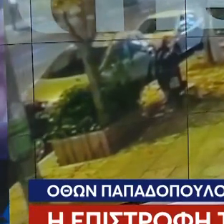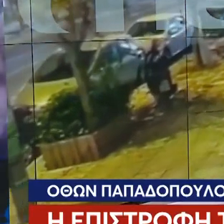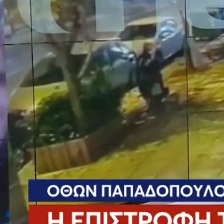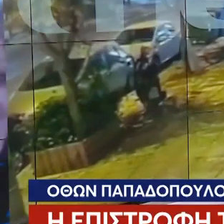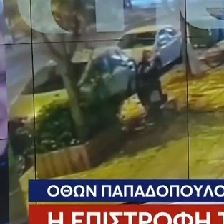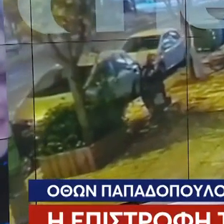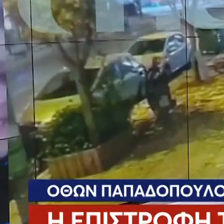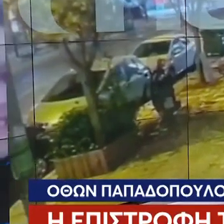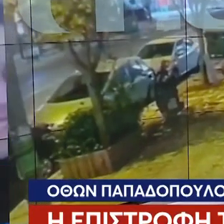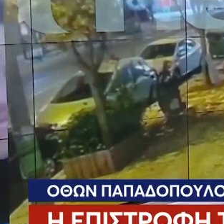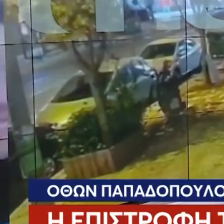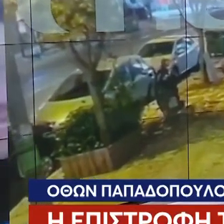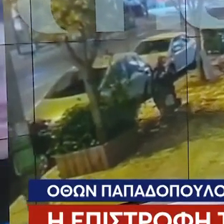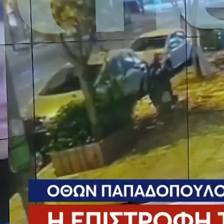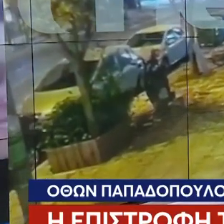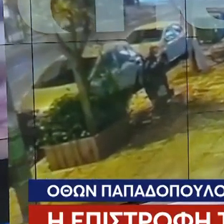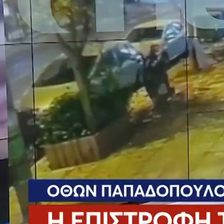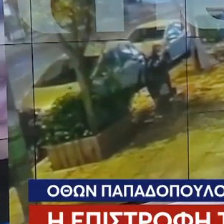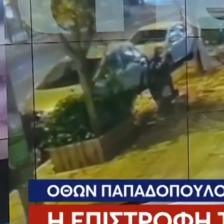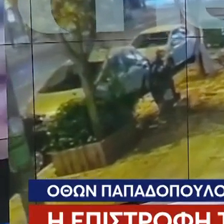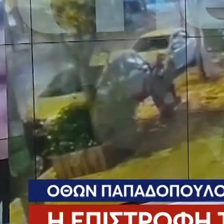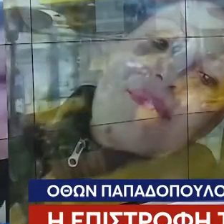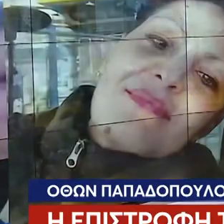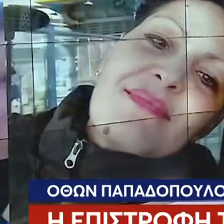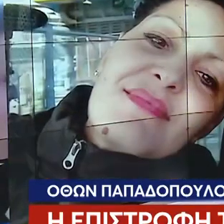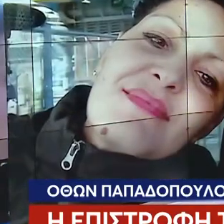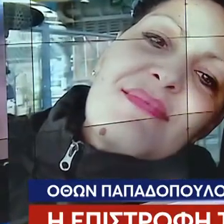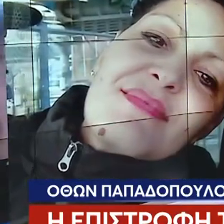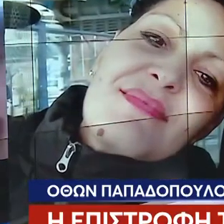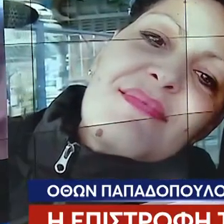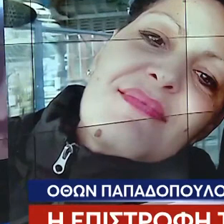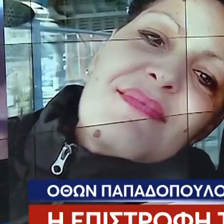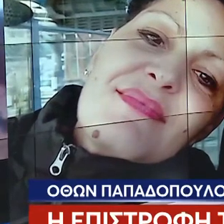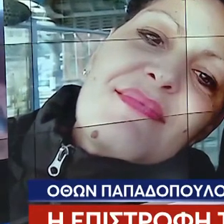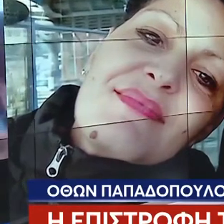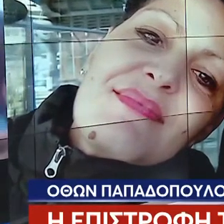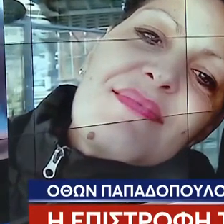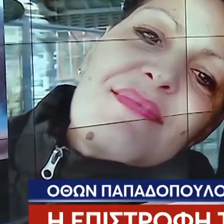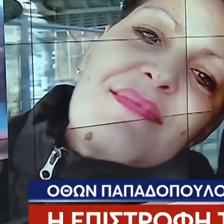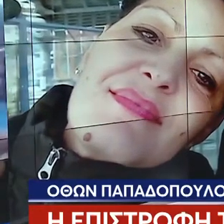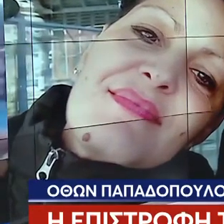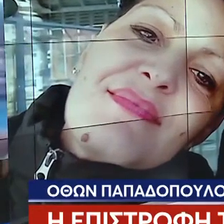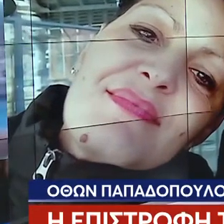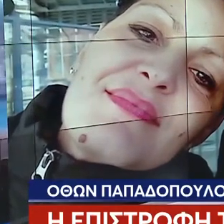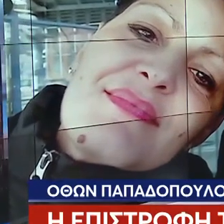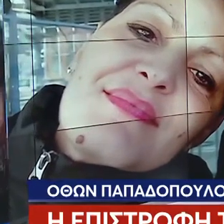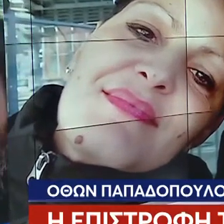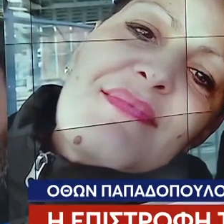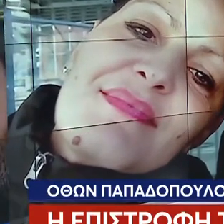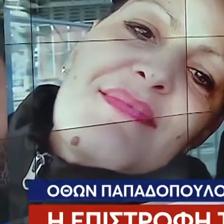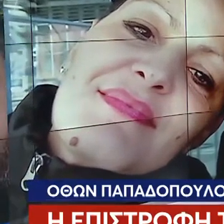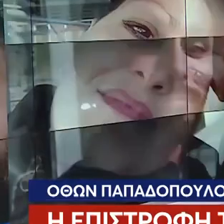ξημερώματα μέχρι την ώρα που ήρθε η στιγμή να απολογηθεί και ουσιαστικά